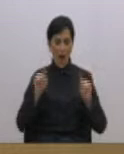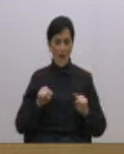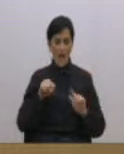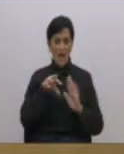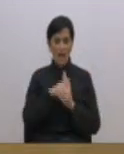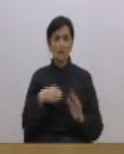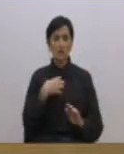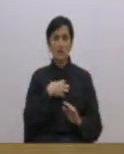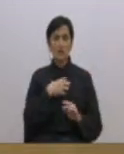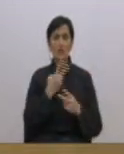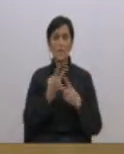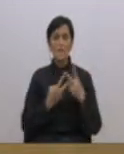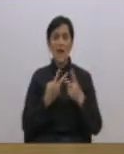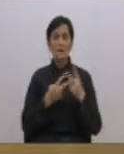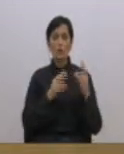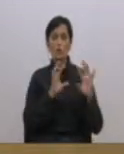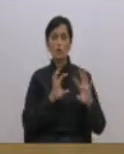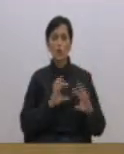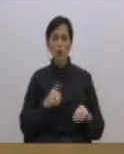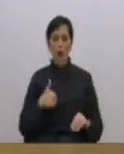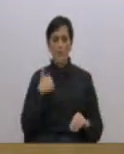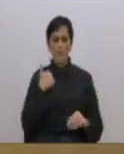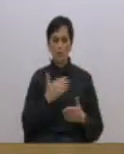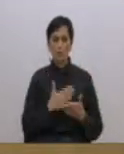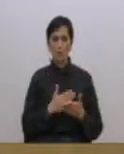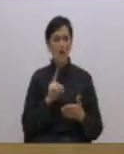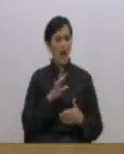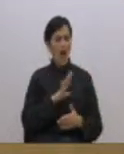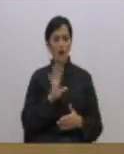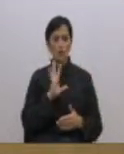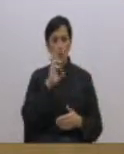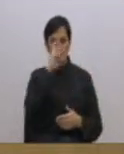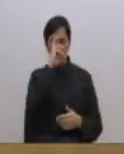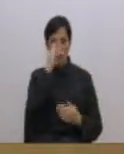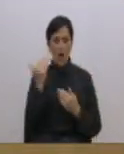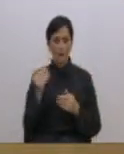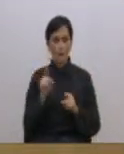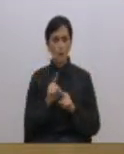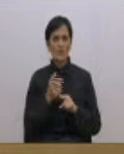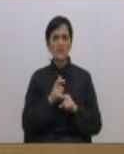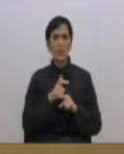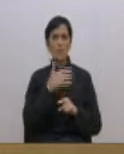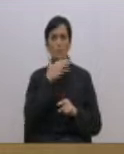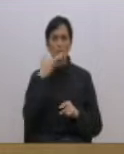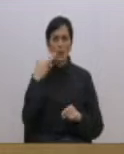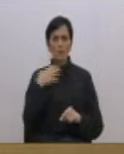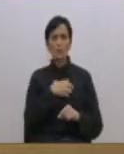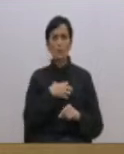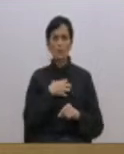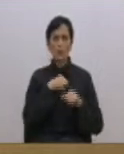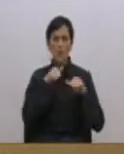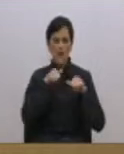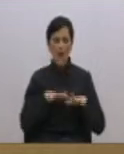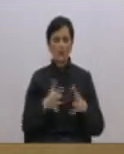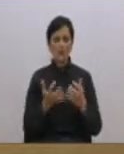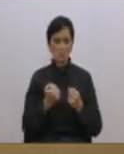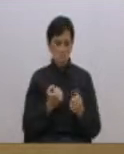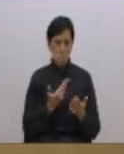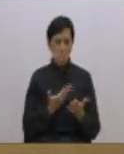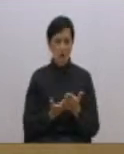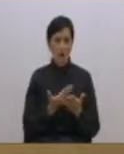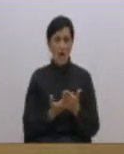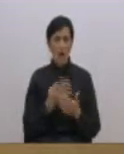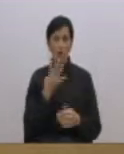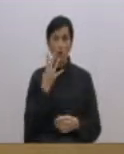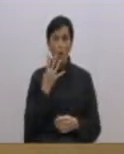ziritele tratmaunda, penitenciul codec și ambițiuria, da, are corat kmaunda, taurobis pisac, salim beurim nișnolovani, gadeți cotile bis mireba. Magalitat,